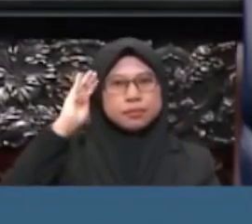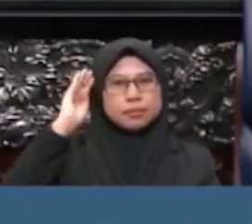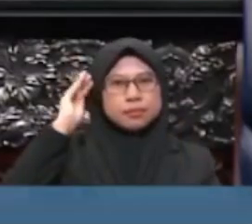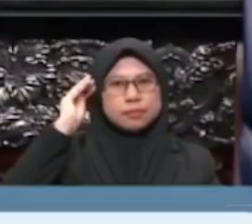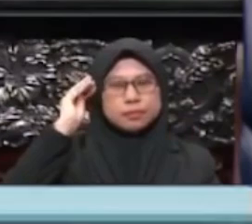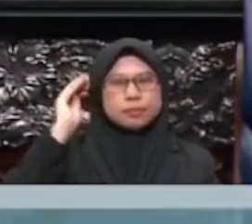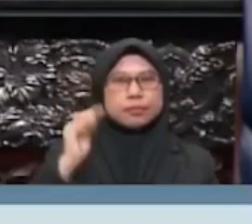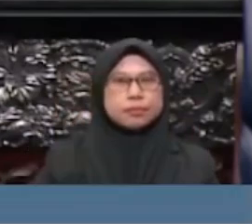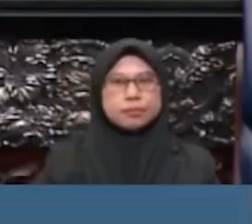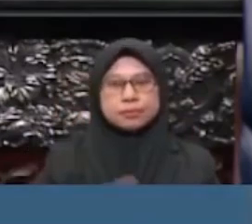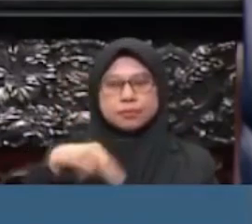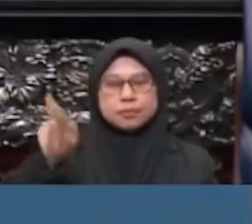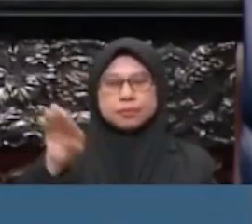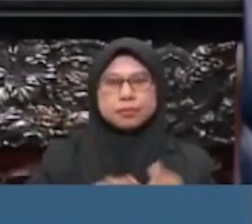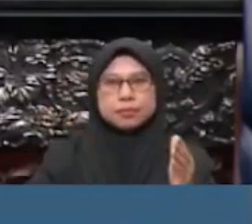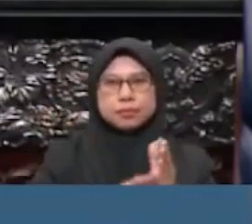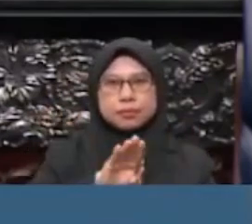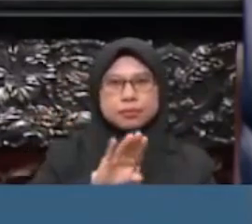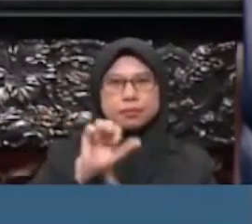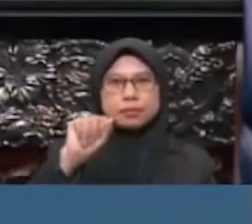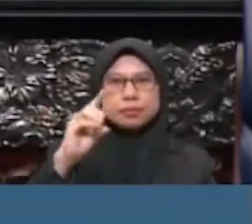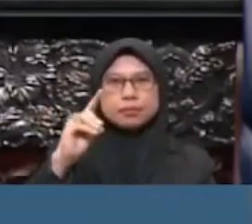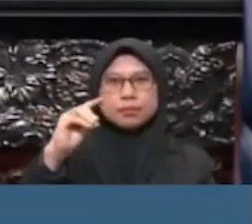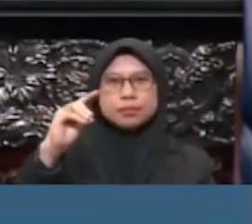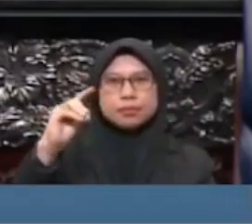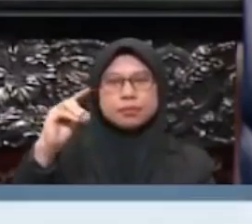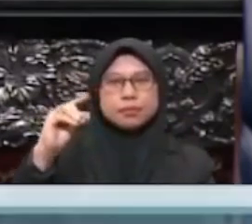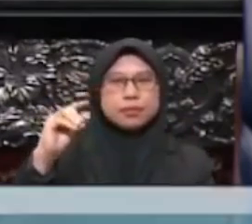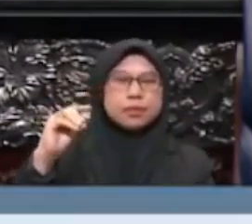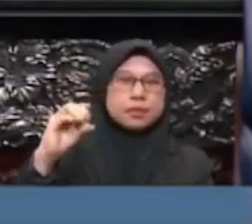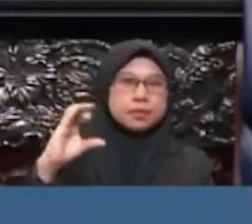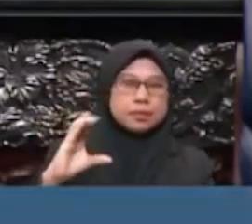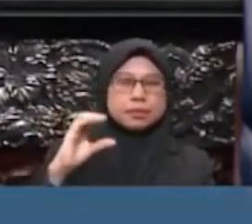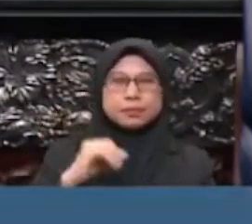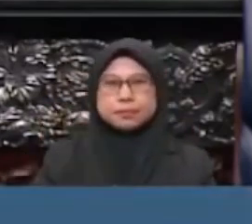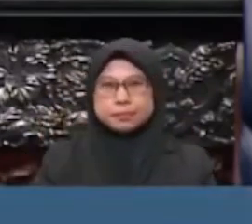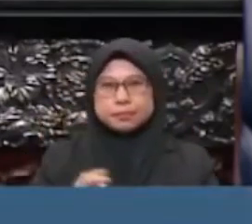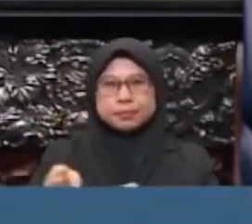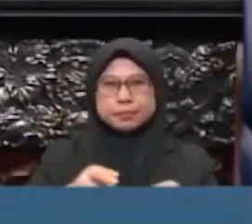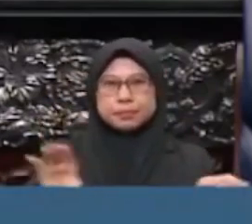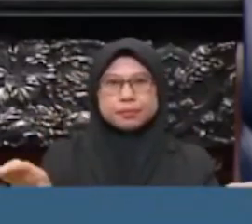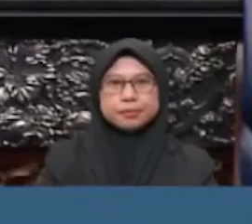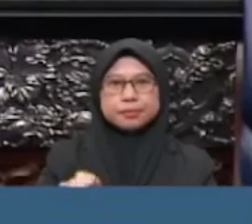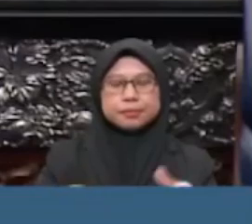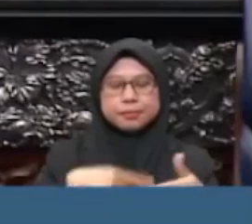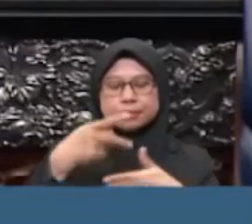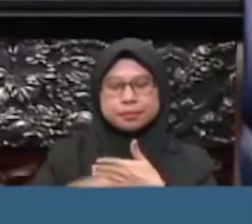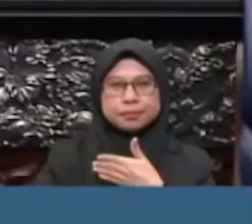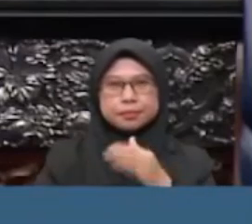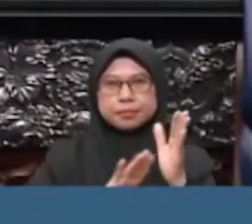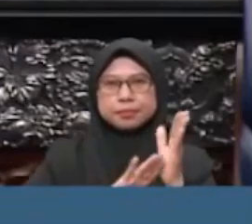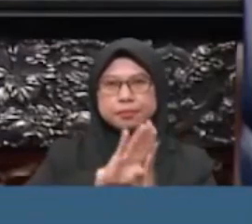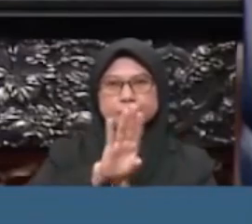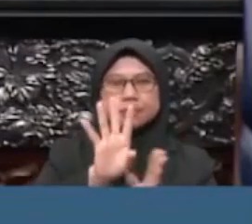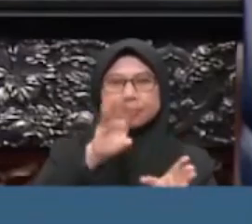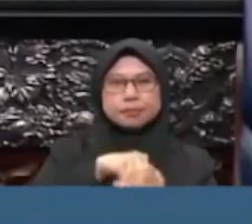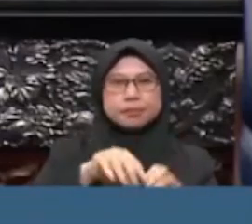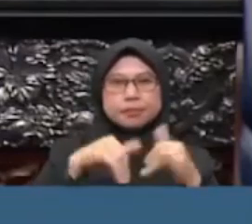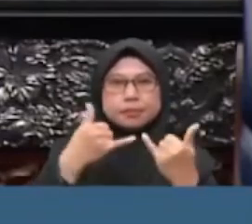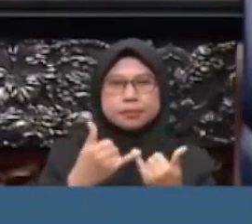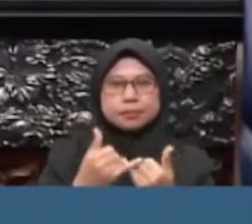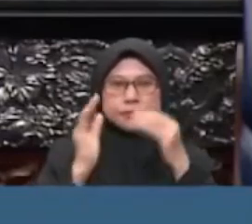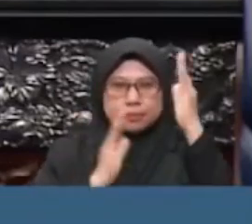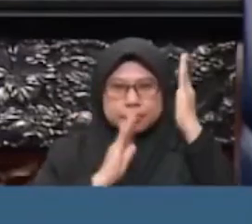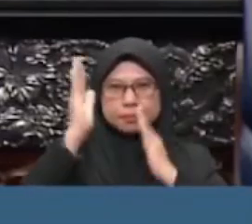Halal Development Corporation atau HDC telah menjalankan pelbagai usaha antaranya program-program pembangunan melibatkan syarikat